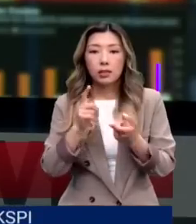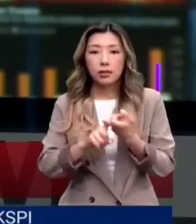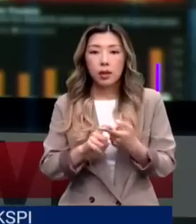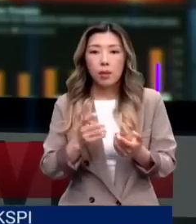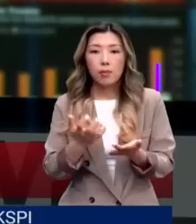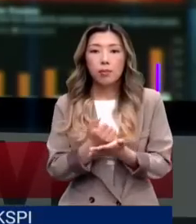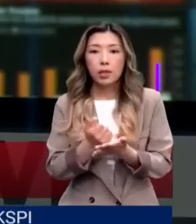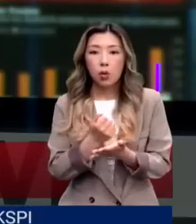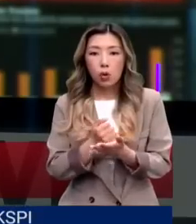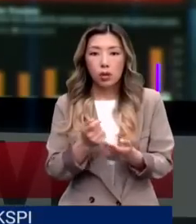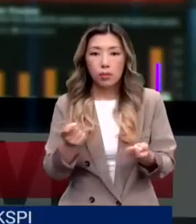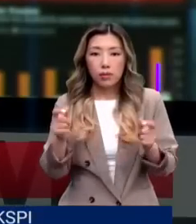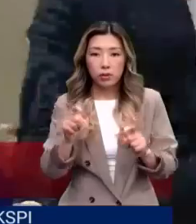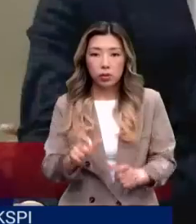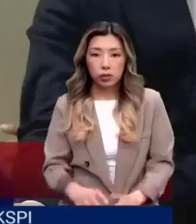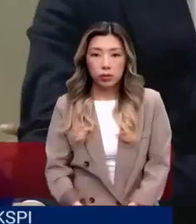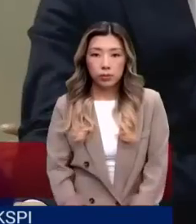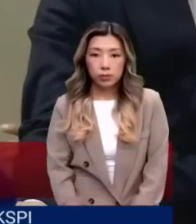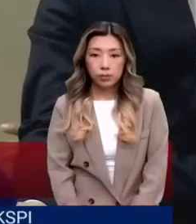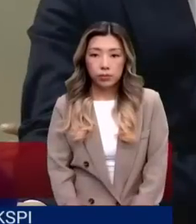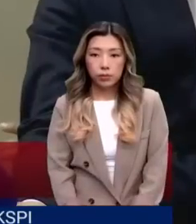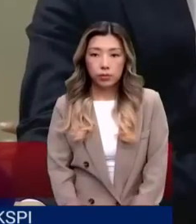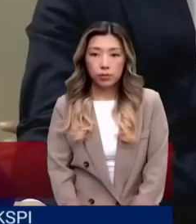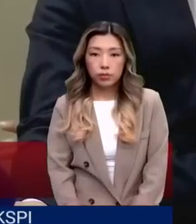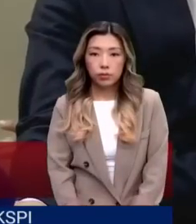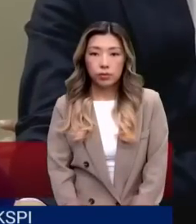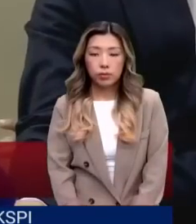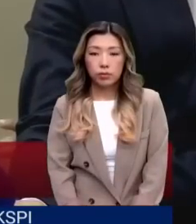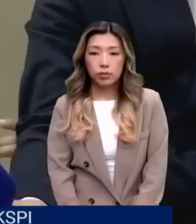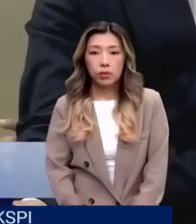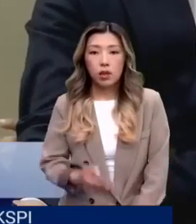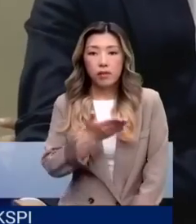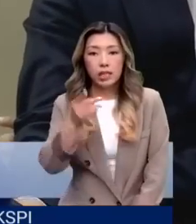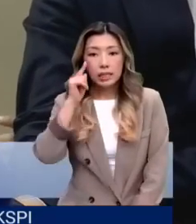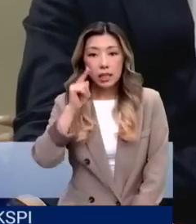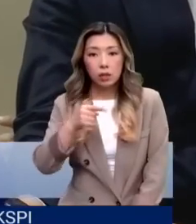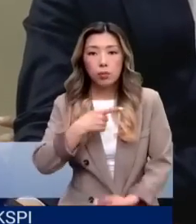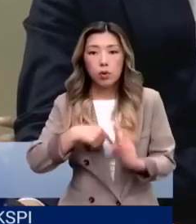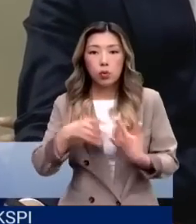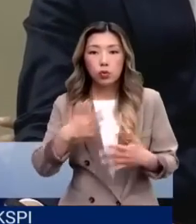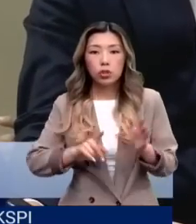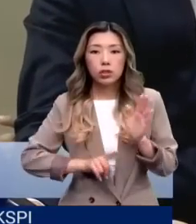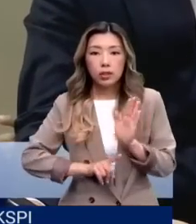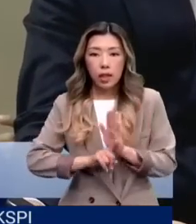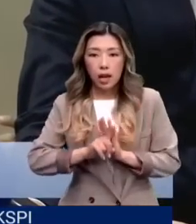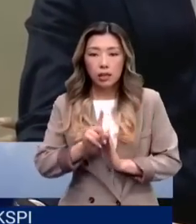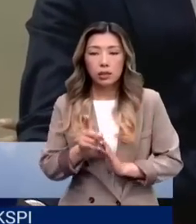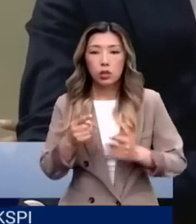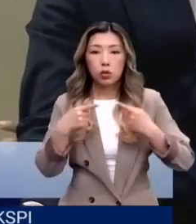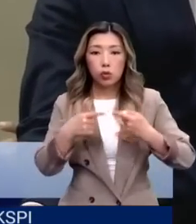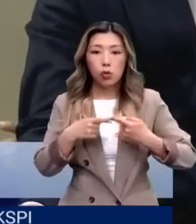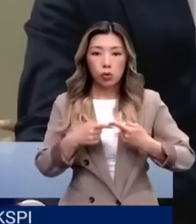Давайте послушаем. Вы знаете, что мы уже начали конкретный механизм по каждому пункту